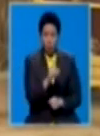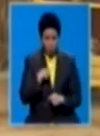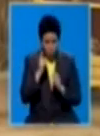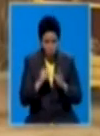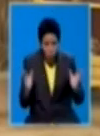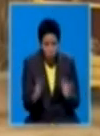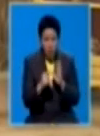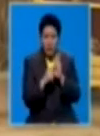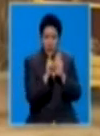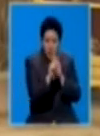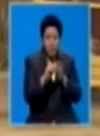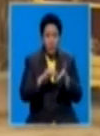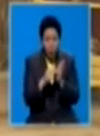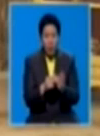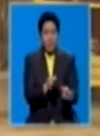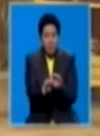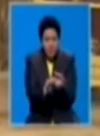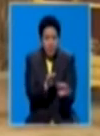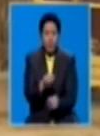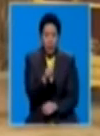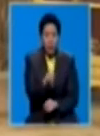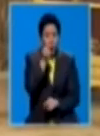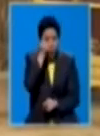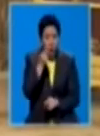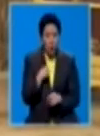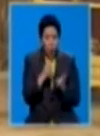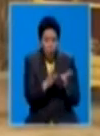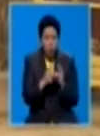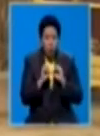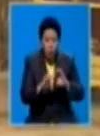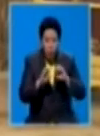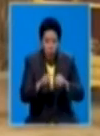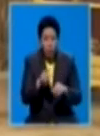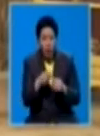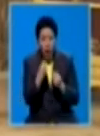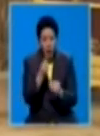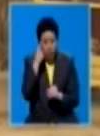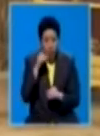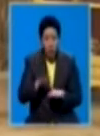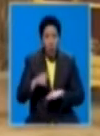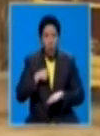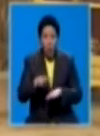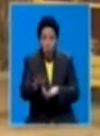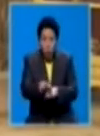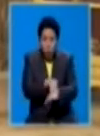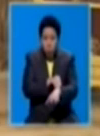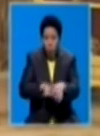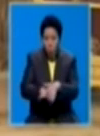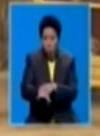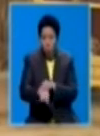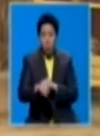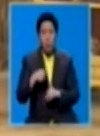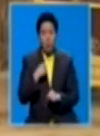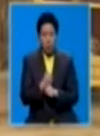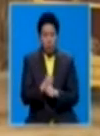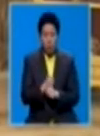ลูกฝังลูกหลานนะครับนิสิตนักศึกษาผ่านการกระทำให้ได้ให้ซึมซับเข้าไปในวิถีการดำเนินชีวิตทั้งที่บ้